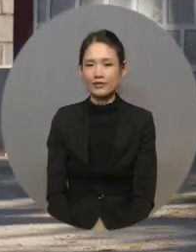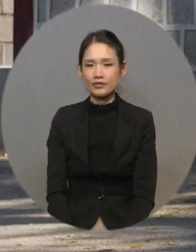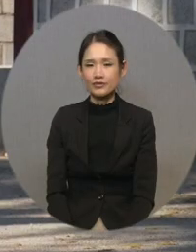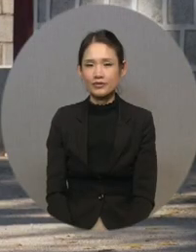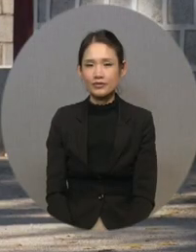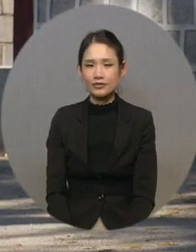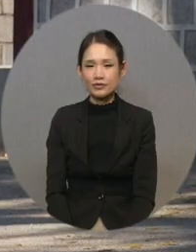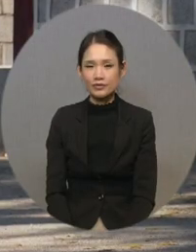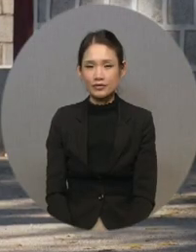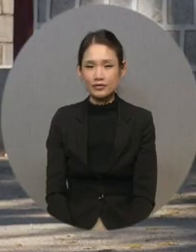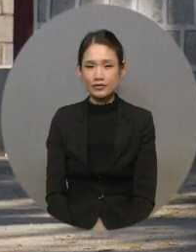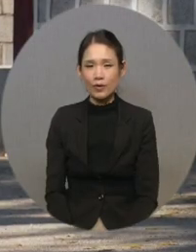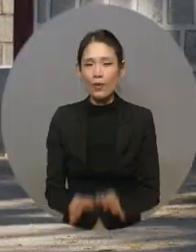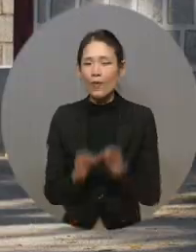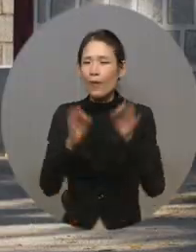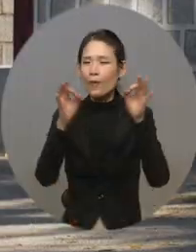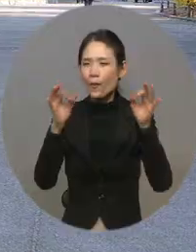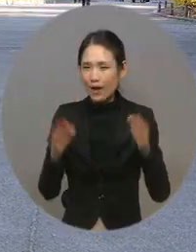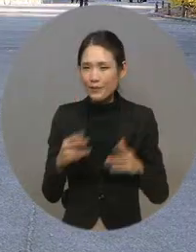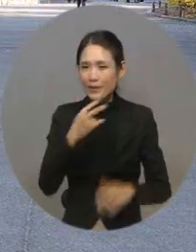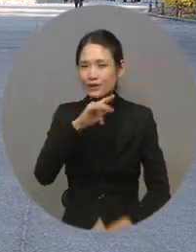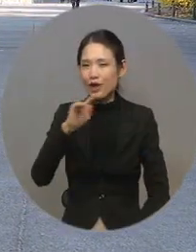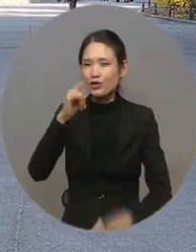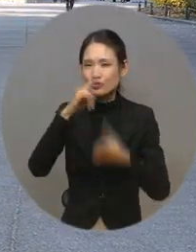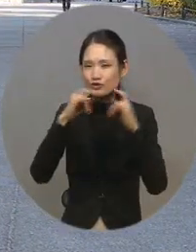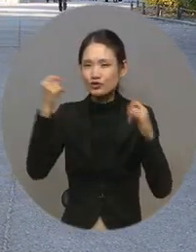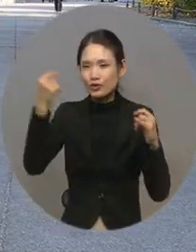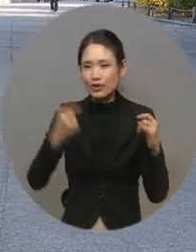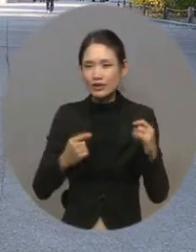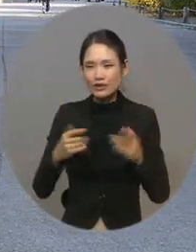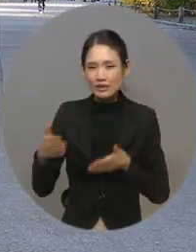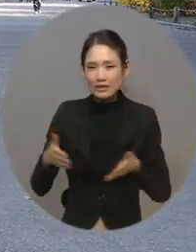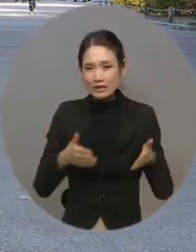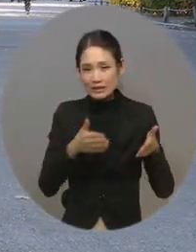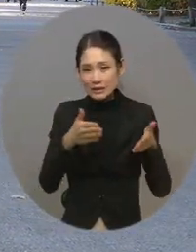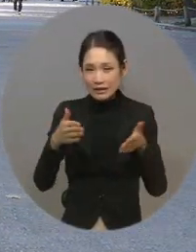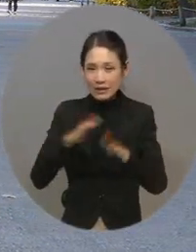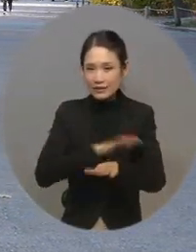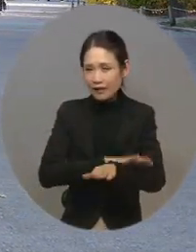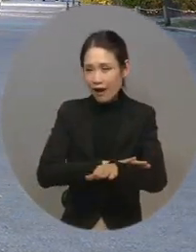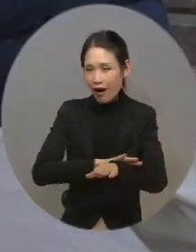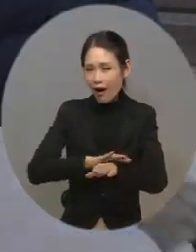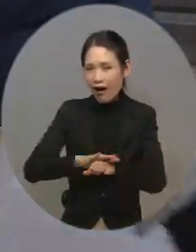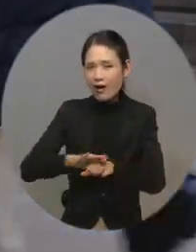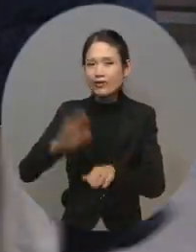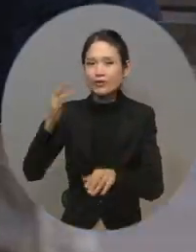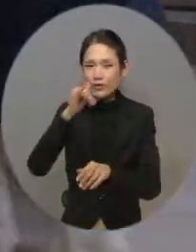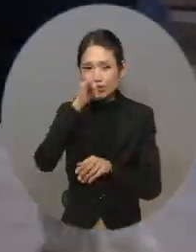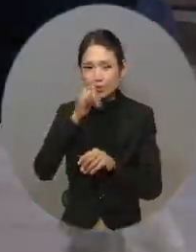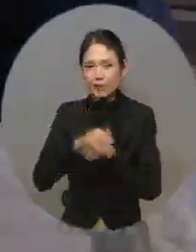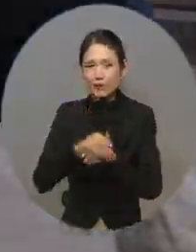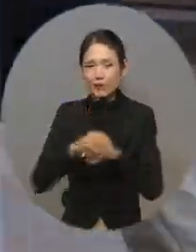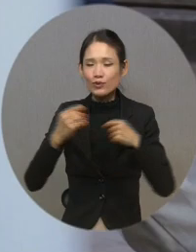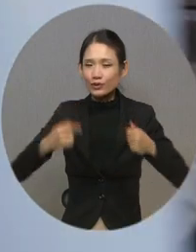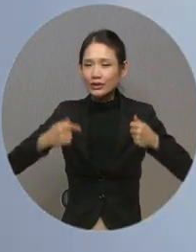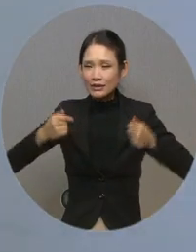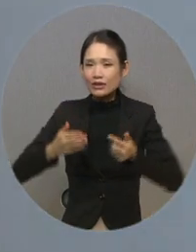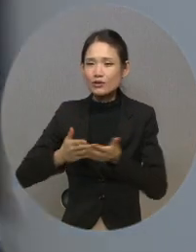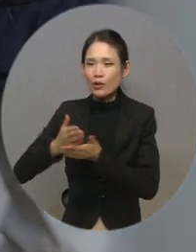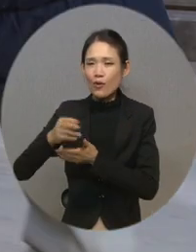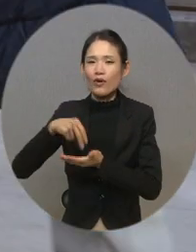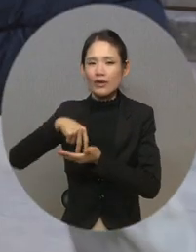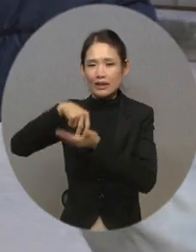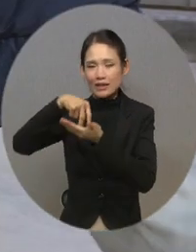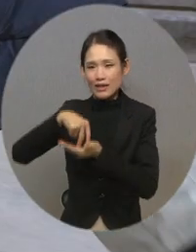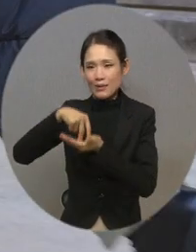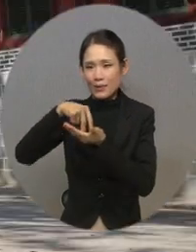오늘 오랜만에 덕수궁에 와보니 길이 잘 닦여져 있어요. 휠체어 전용 엘리베이터가 있는 석조전이